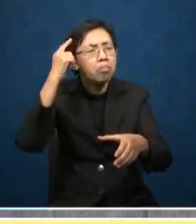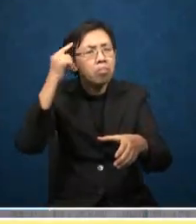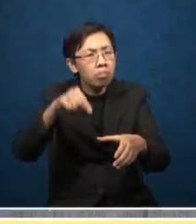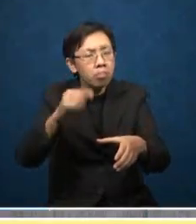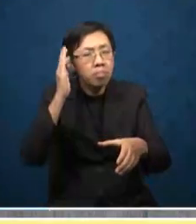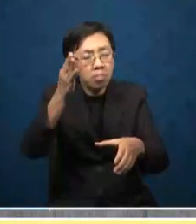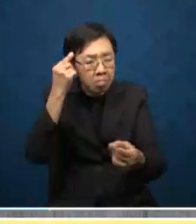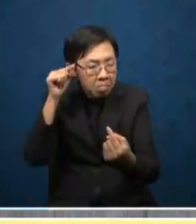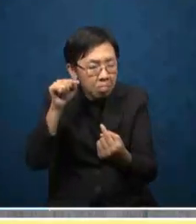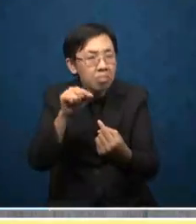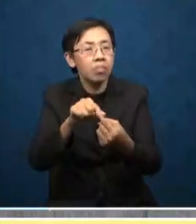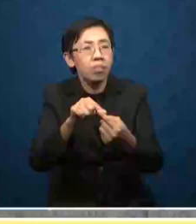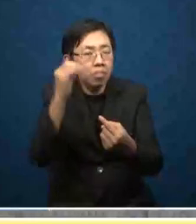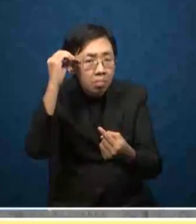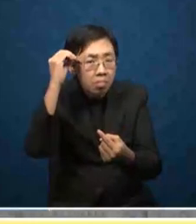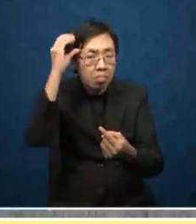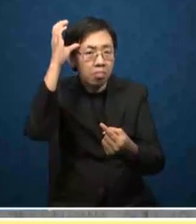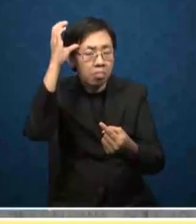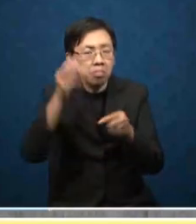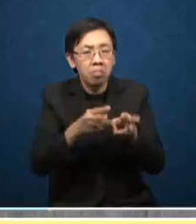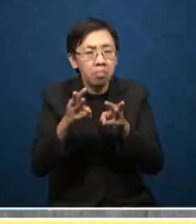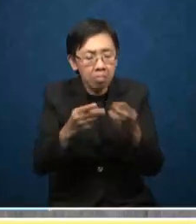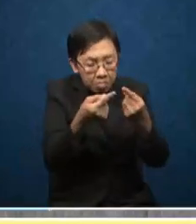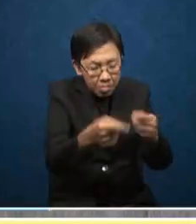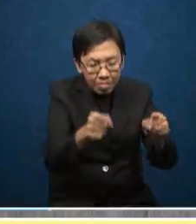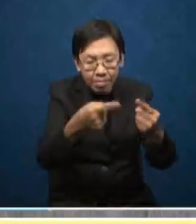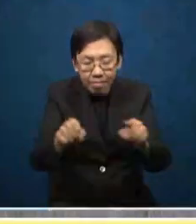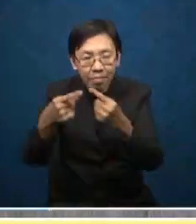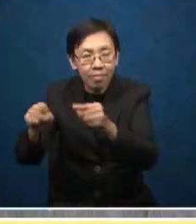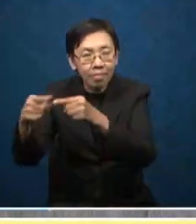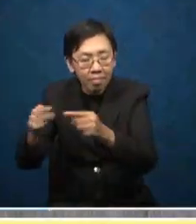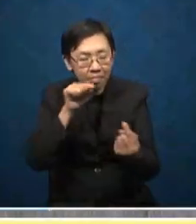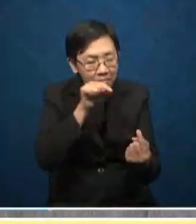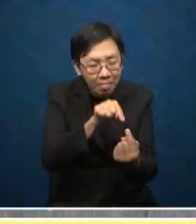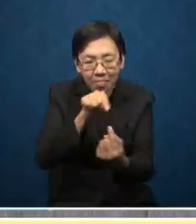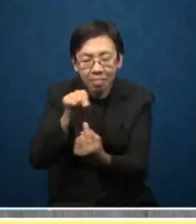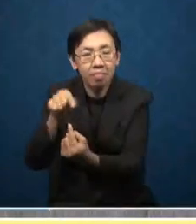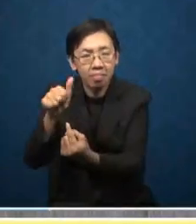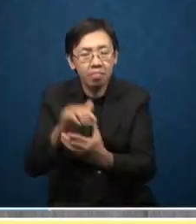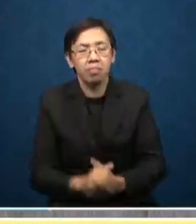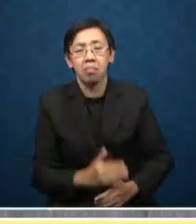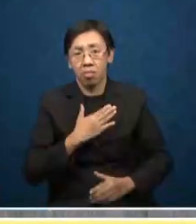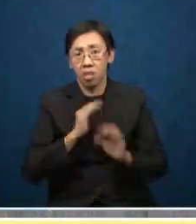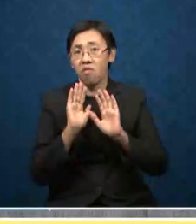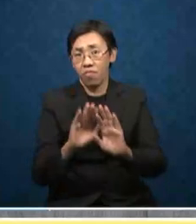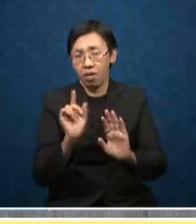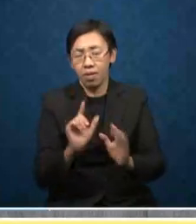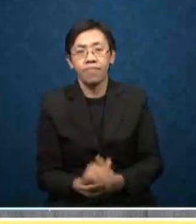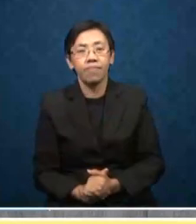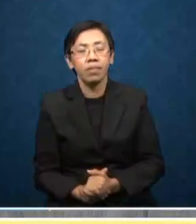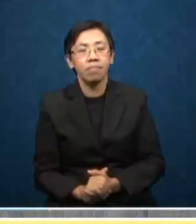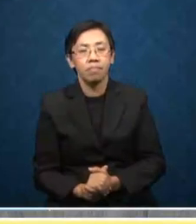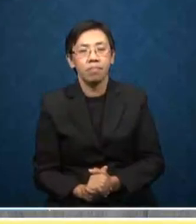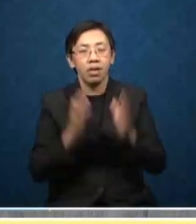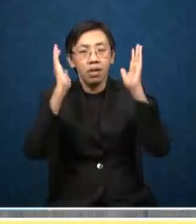จะเข้าถึงความรู้โดยวิธีการที่แตกต่างกันแต่ว่าอยากจะฝากท่านไว้ว่าการเผย